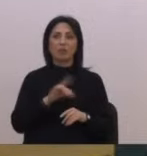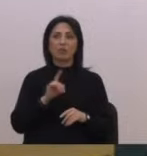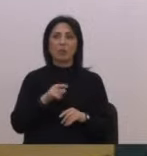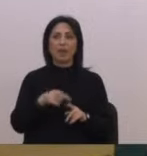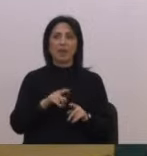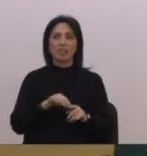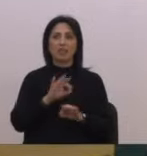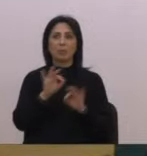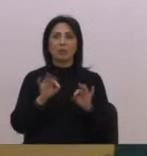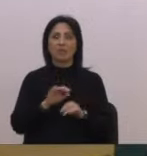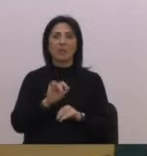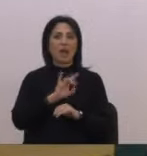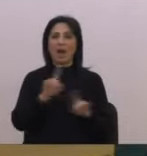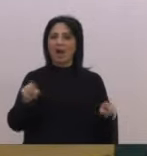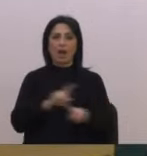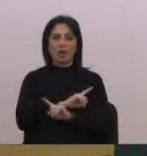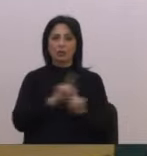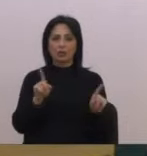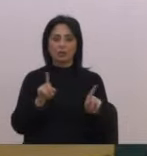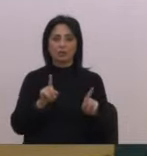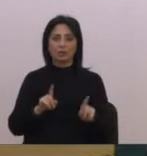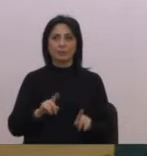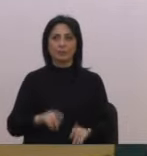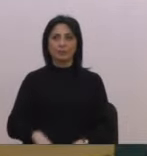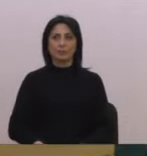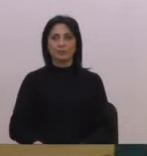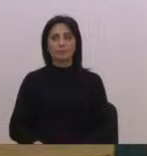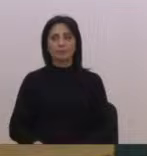es proekti ar gankhorcieldes.